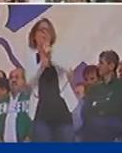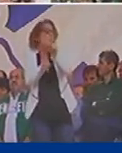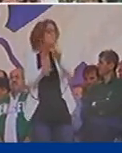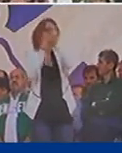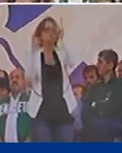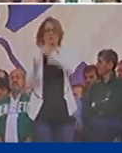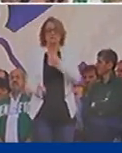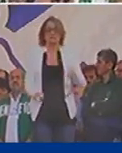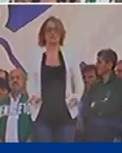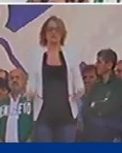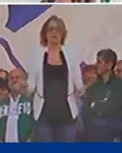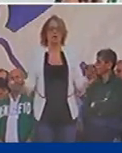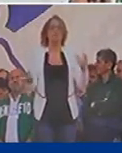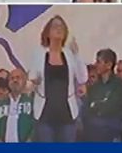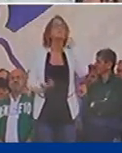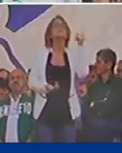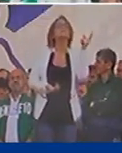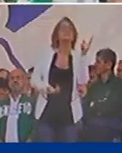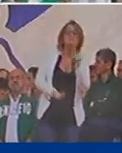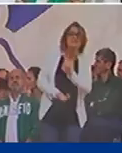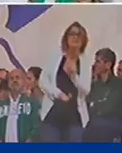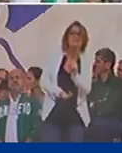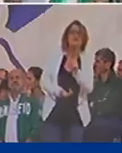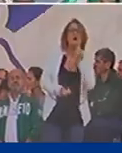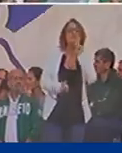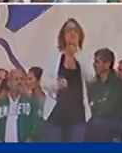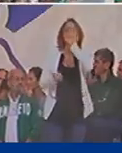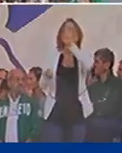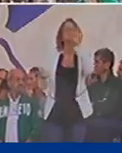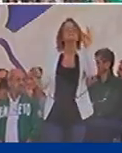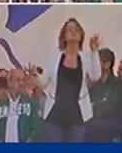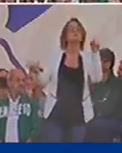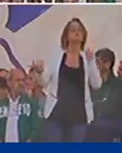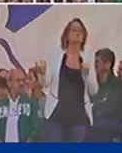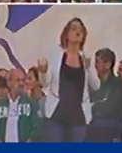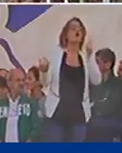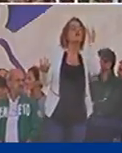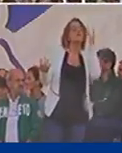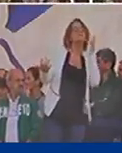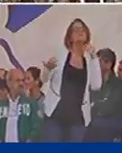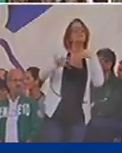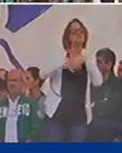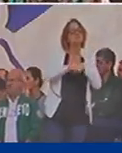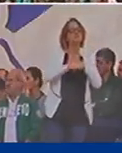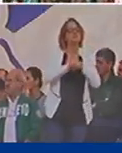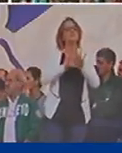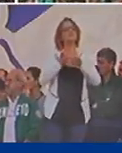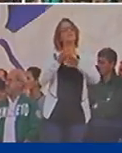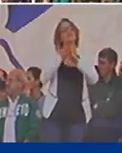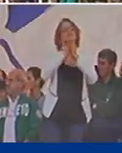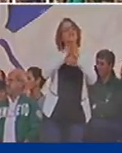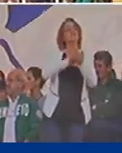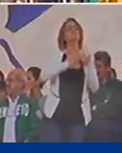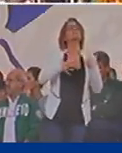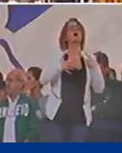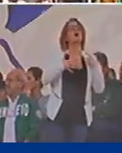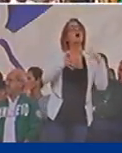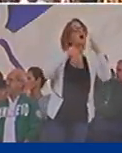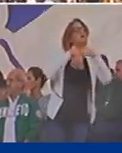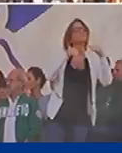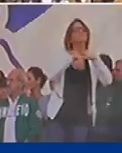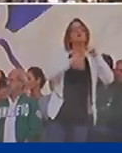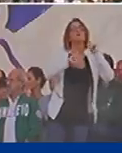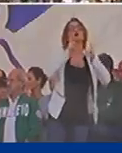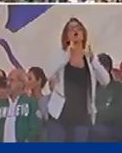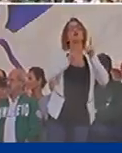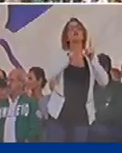sindaci. Altrimenti magari qualcuno corre il rischio di dedicare la sua attività politica